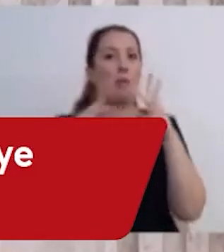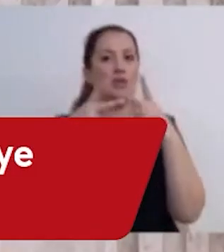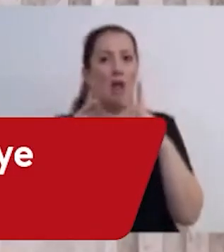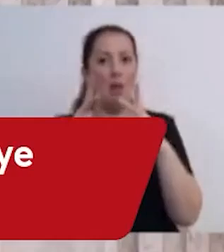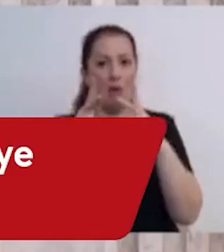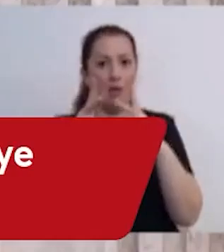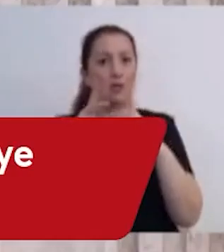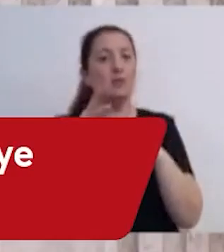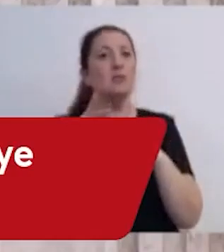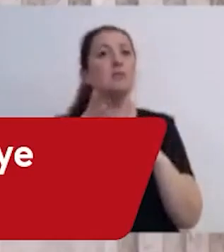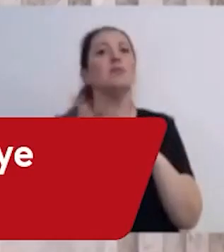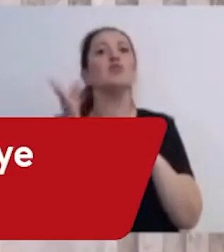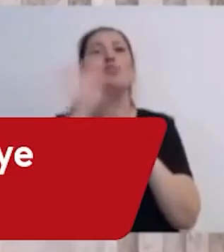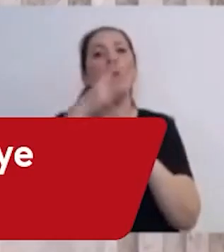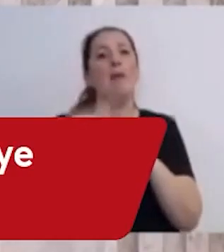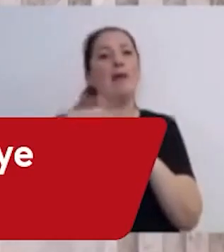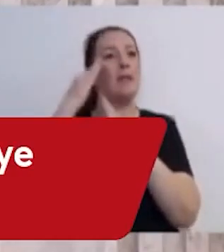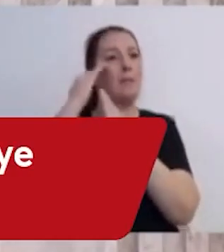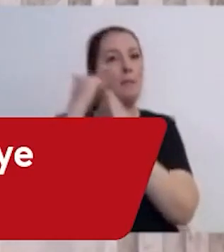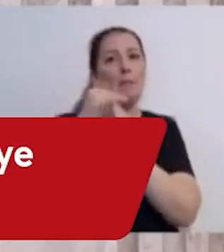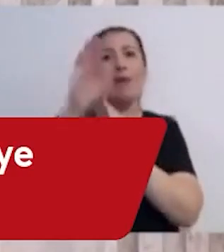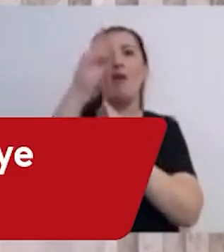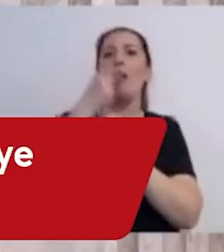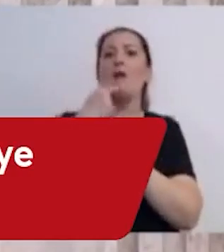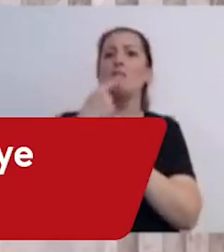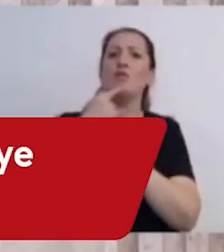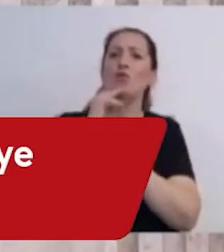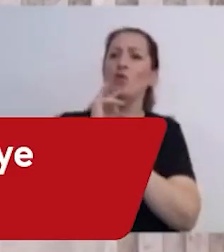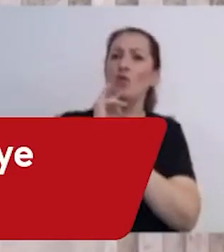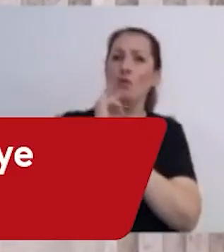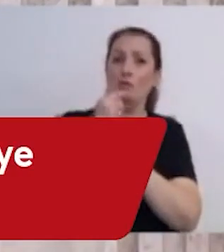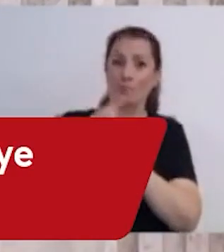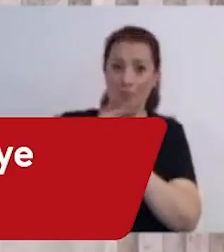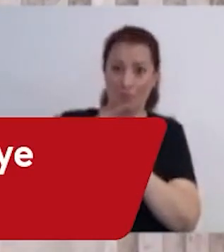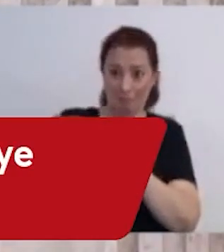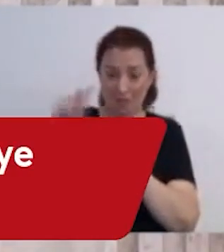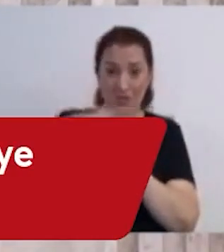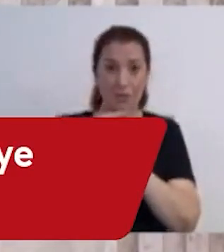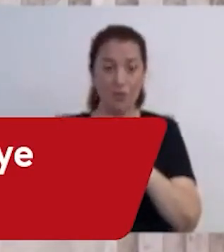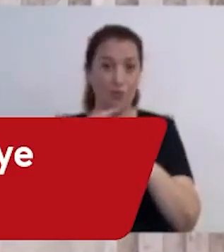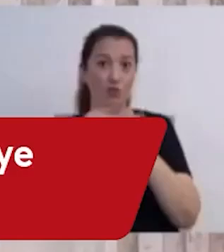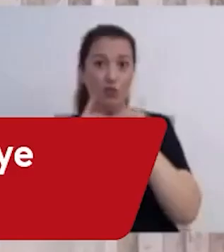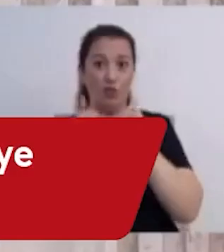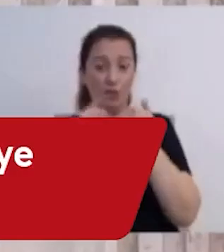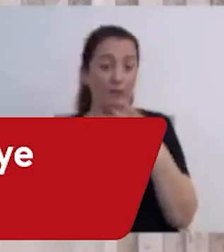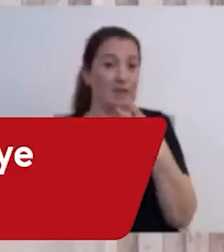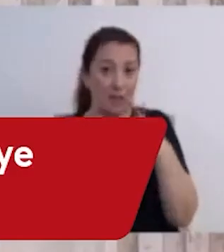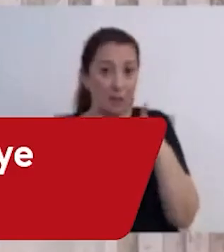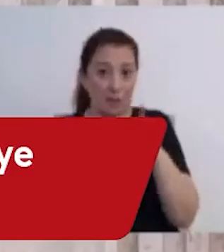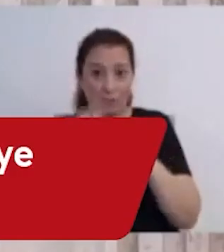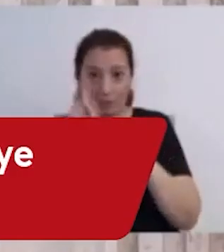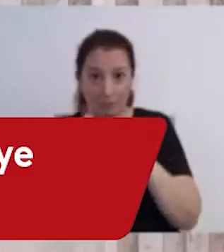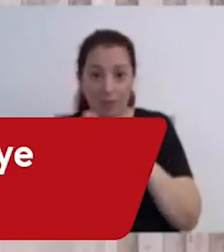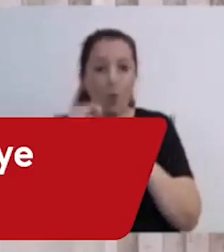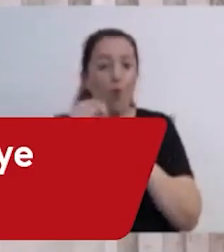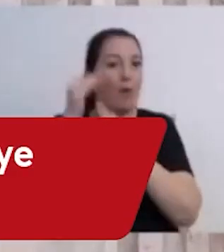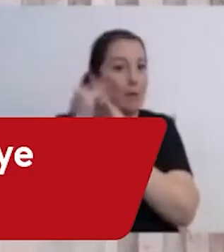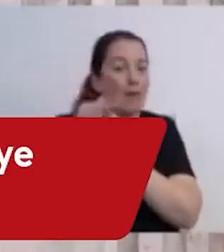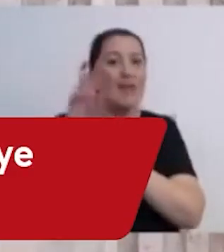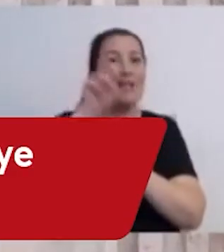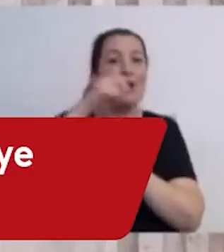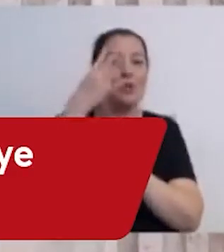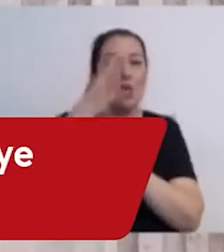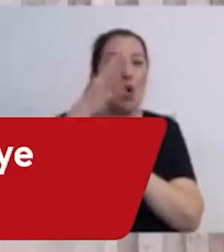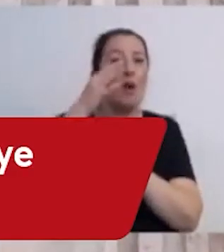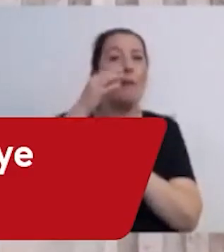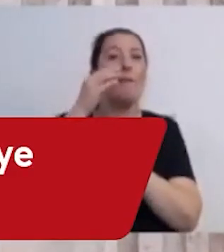sonra çıkacak. Ben milletin ağzıyla konuşuyorum. Küfürbaz bir millet miyiz biz ya? Bu milletin 84 milyona